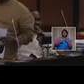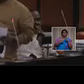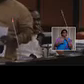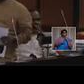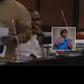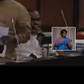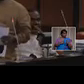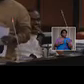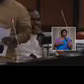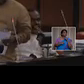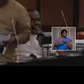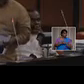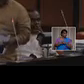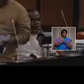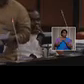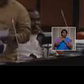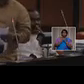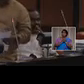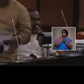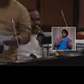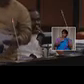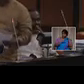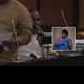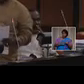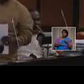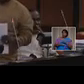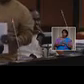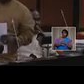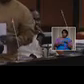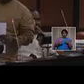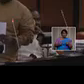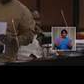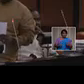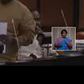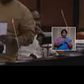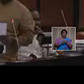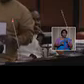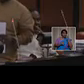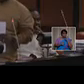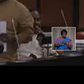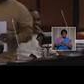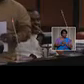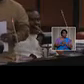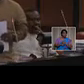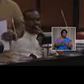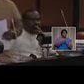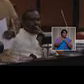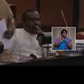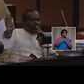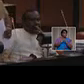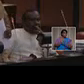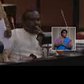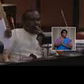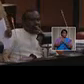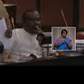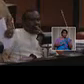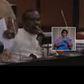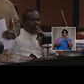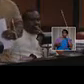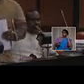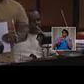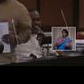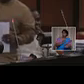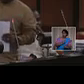அவர்கள் பாராளுமன்றத்திலே எரித்திருந்தார். நாங்கள் இலங்கை இந்திய ஒப்பந்தத்தை தொடர்ந்து ஆயுத போராட்டம்